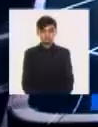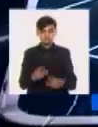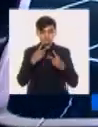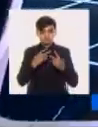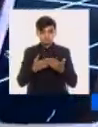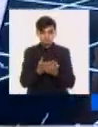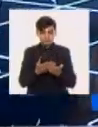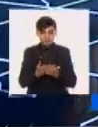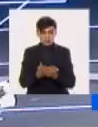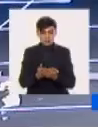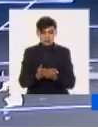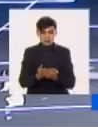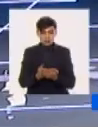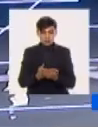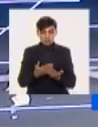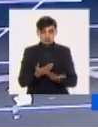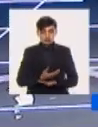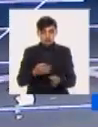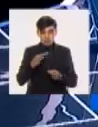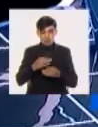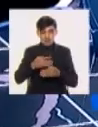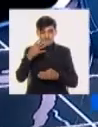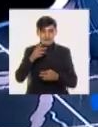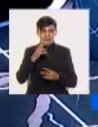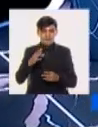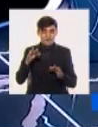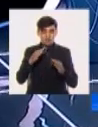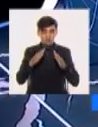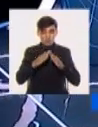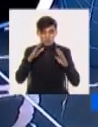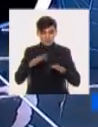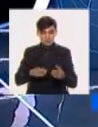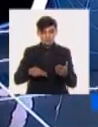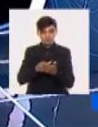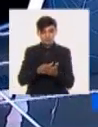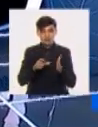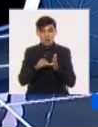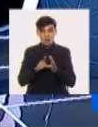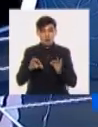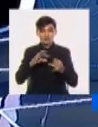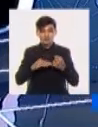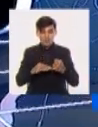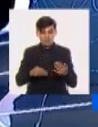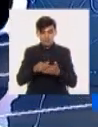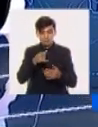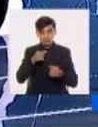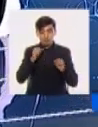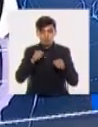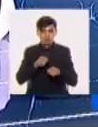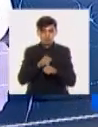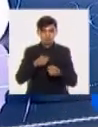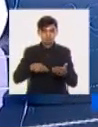Вы смотрите Информбюро. Жильцы многоквартирных домов могут не платить земельный налог. Такую инициативу в первом